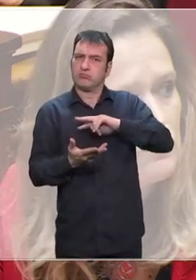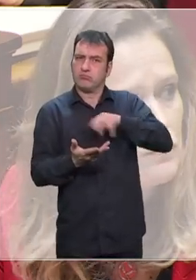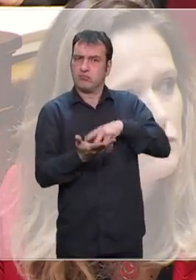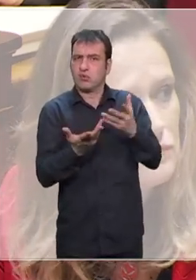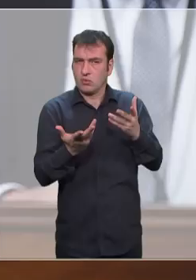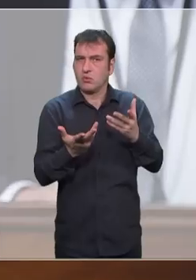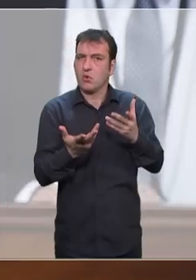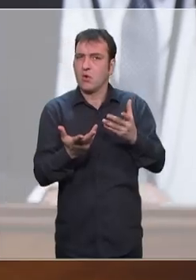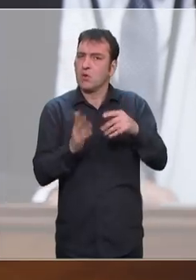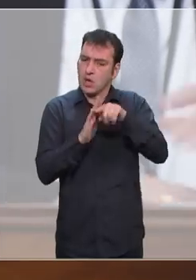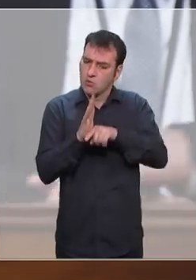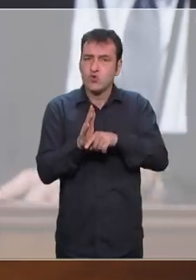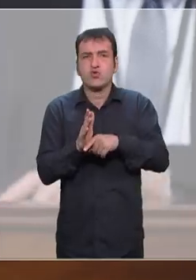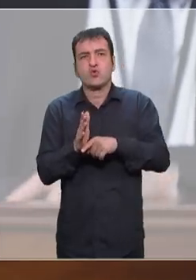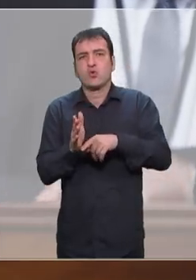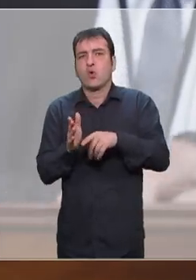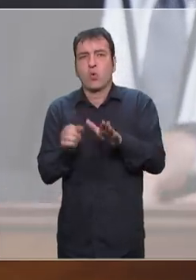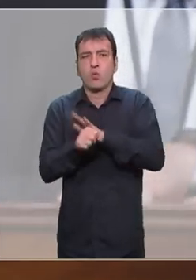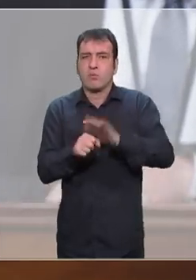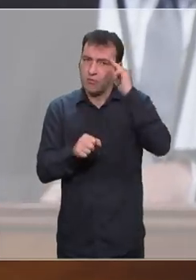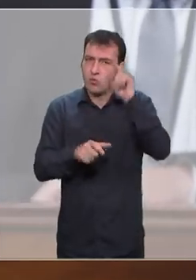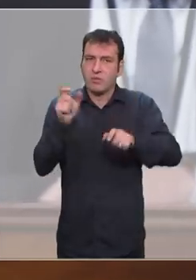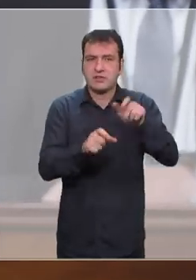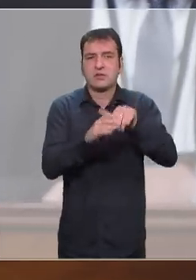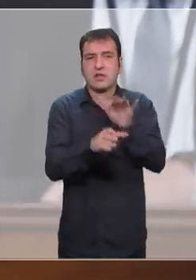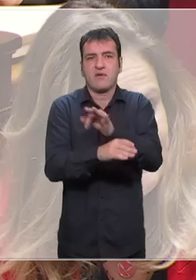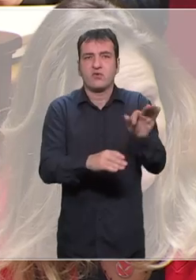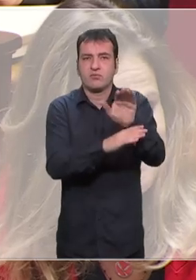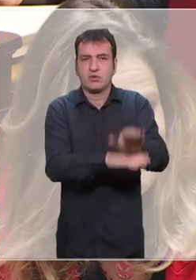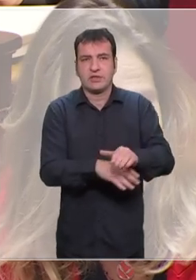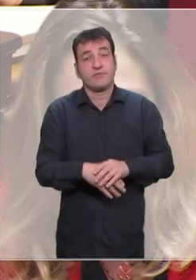Français. C'est également un gouvernement qui a pris toutes les